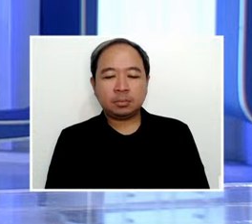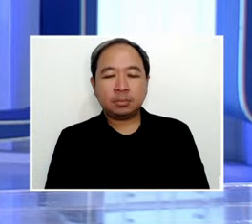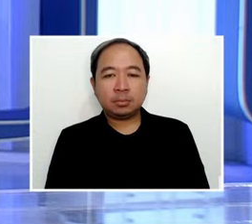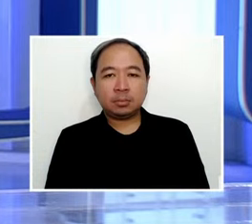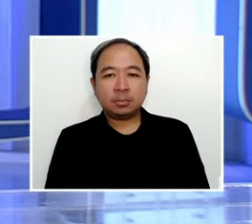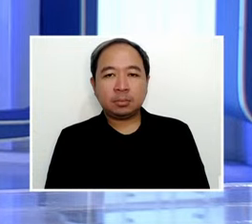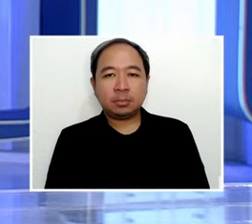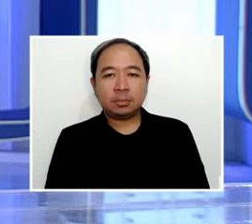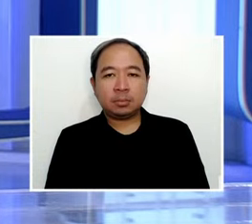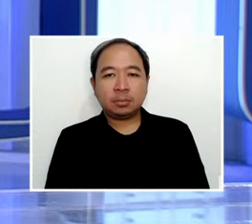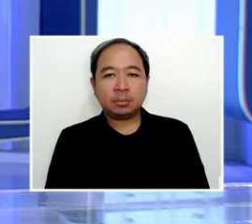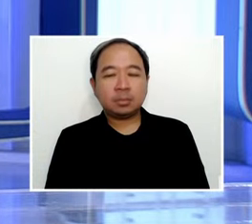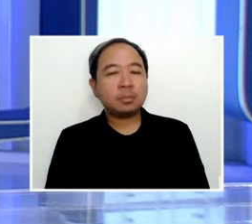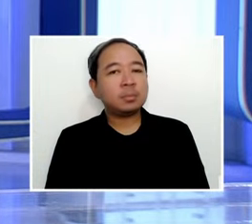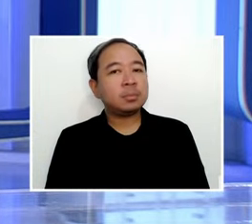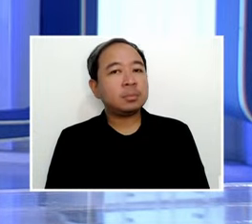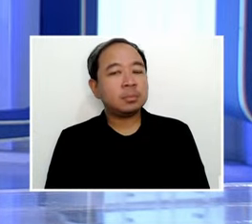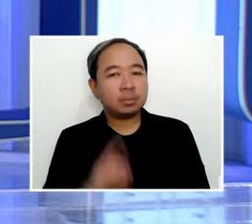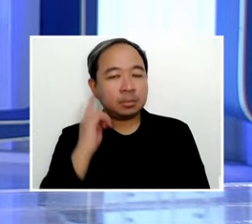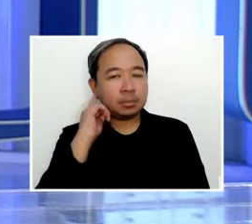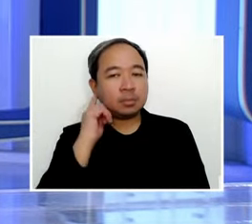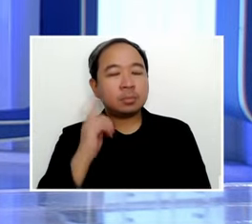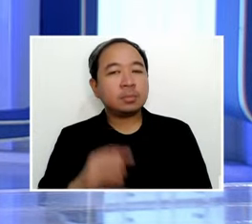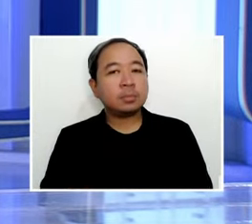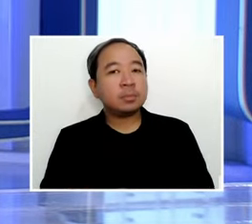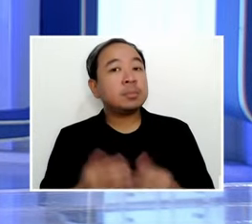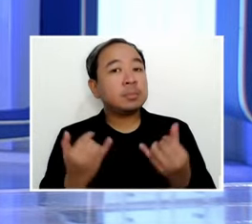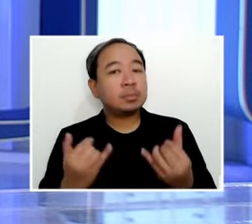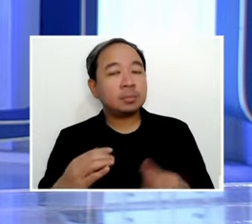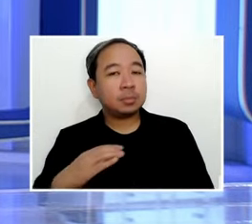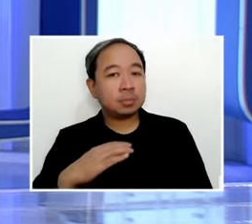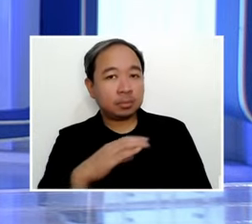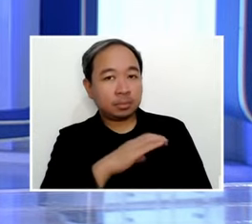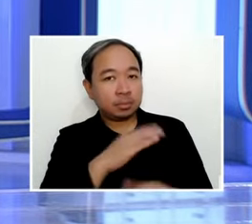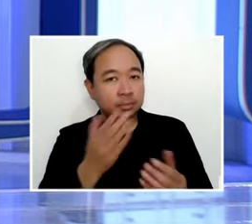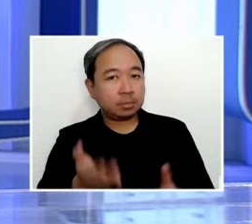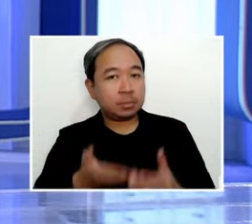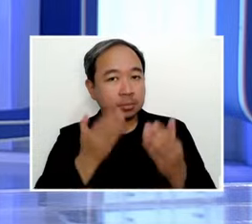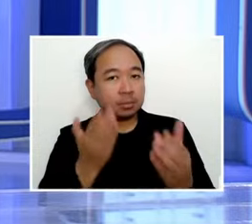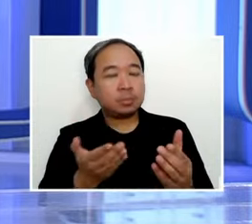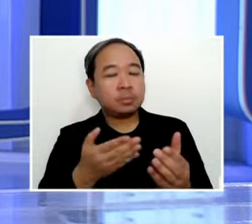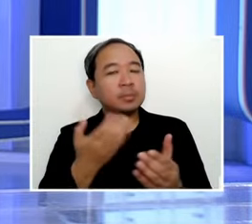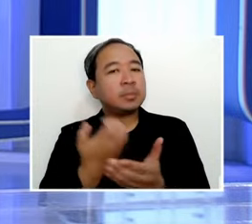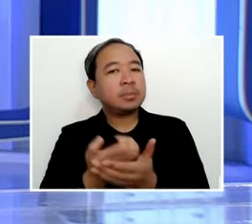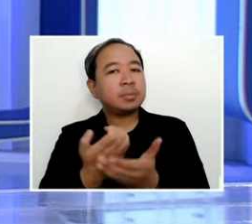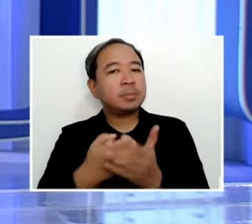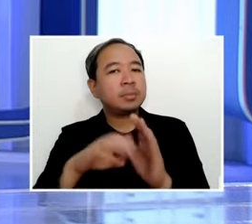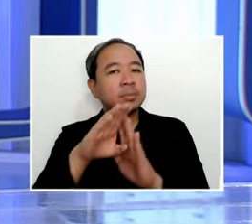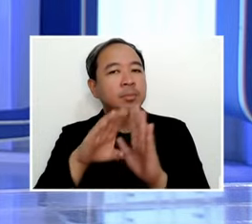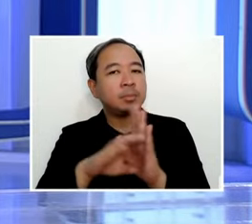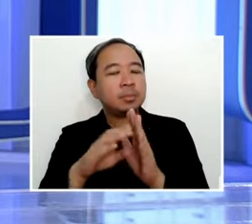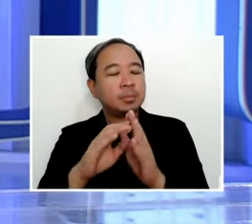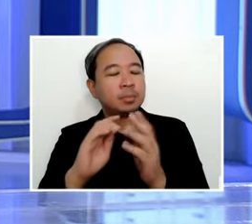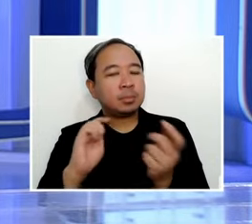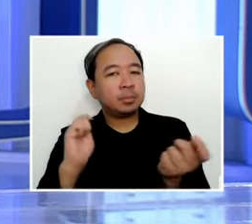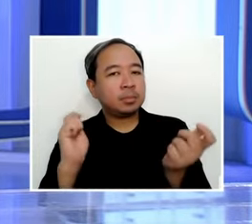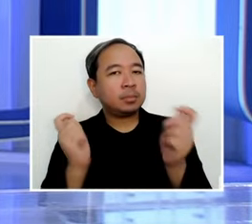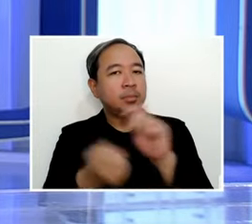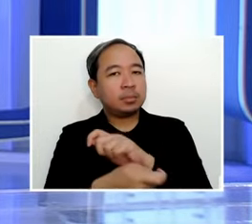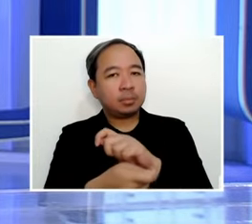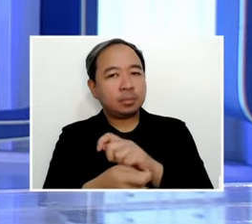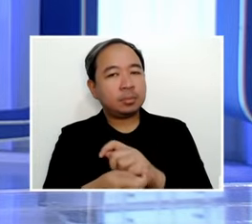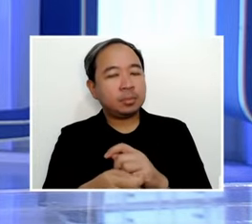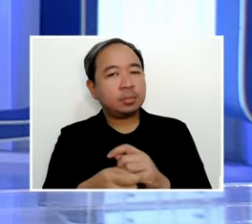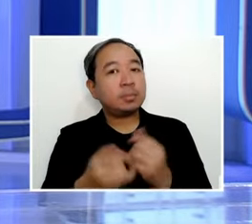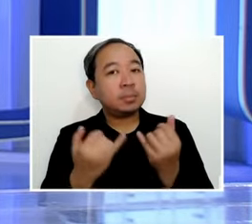Sinimula ng talakayin sa plenaryo ng Kamara ang economic cha-cha. Desidido ang mga mambabatas na tapusin ang